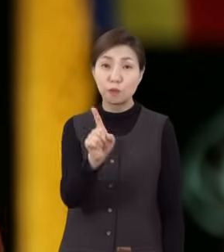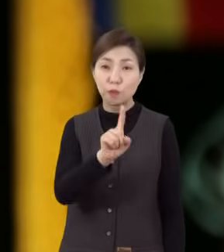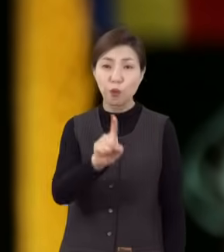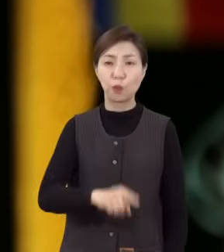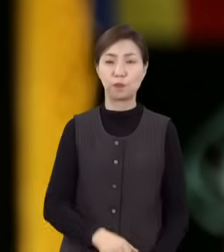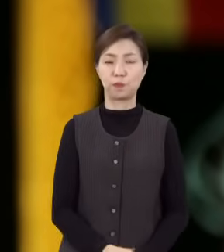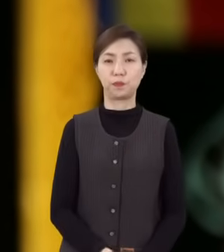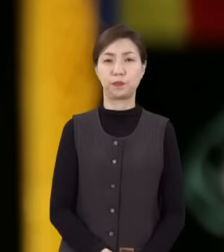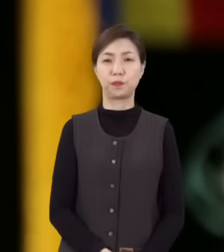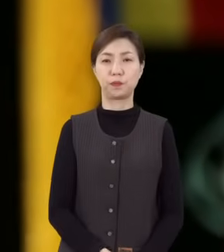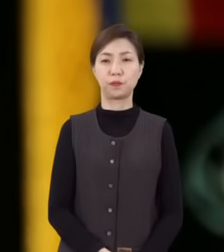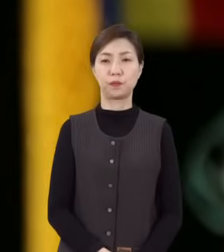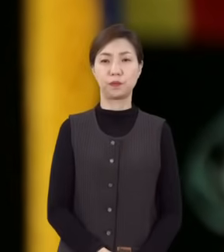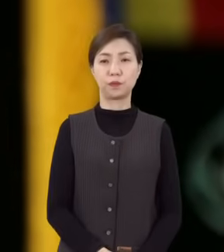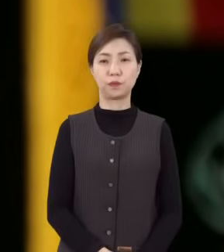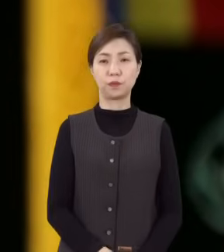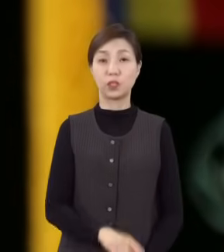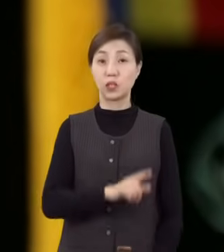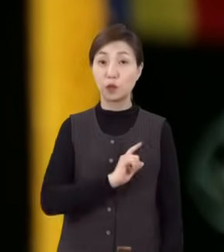이름이